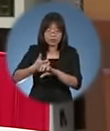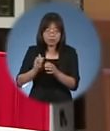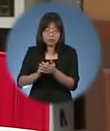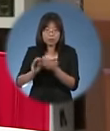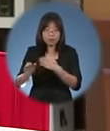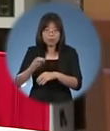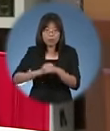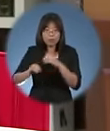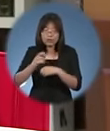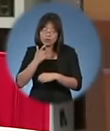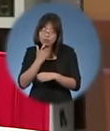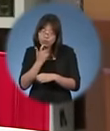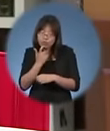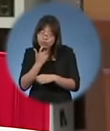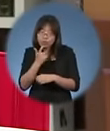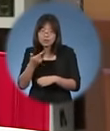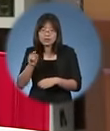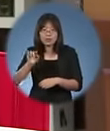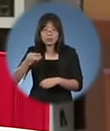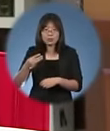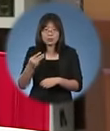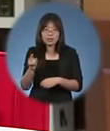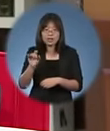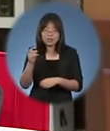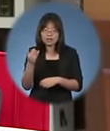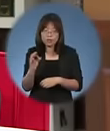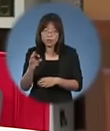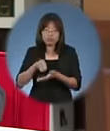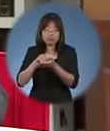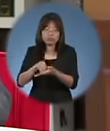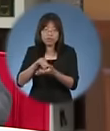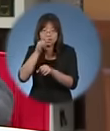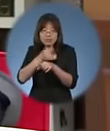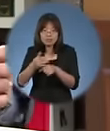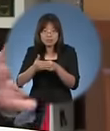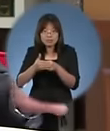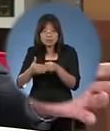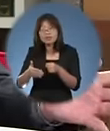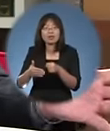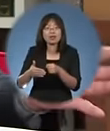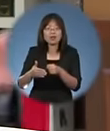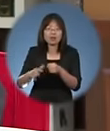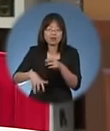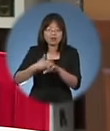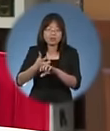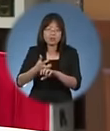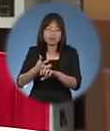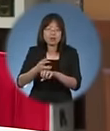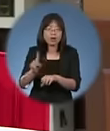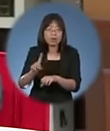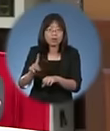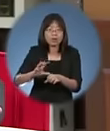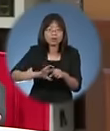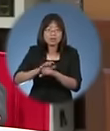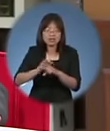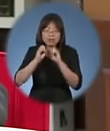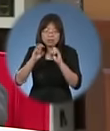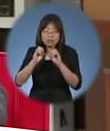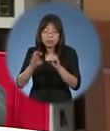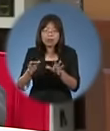오히려 독재자가 들어오지 않습니까? 나폴레옹 보나파르트. 나폴레옹 들어오고. 근데 나폴레옹 보나파르트가 소위 혁명 이념을 세계에